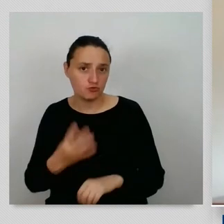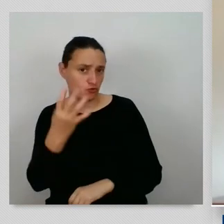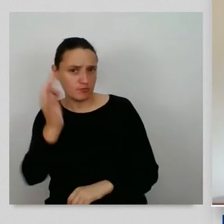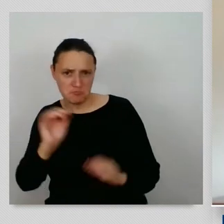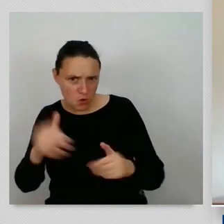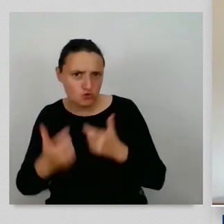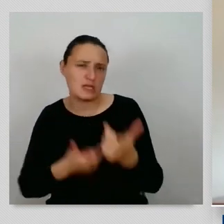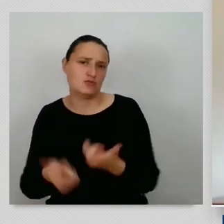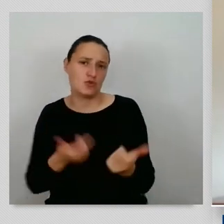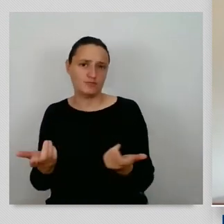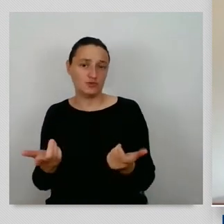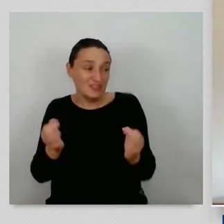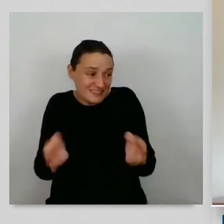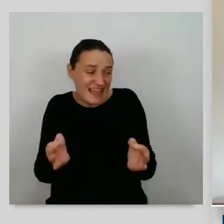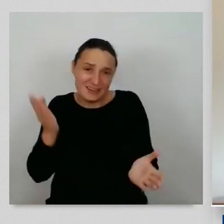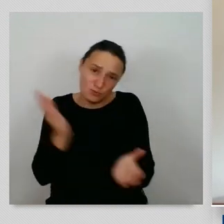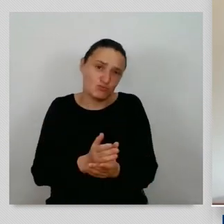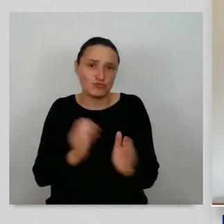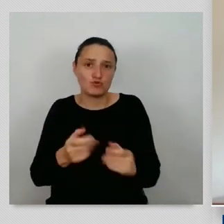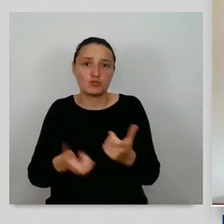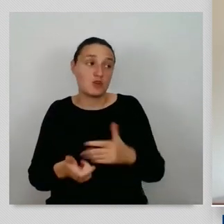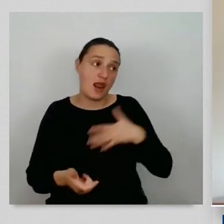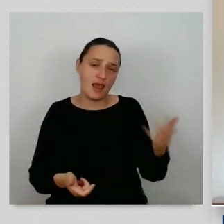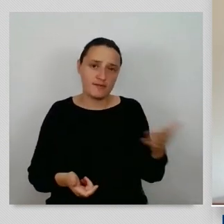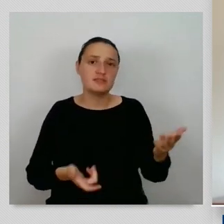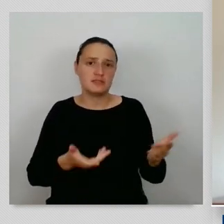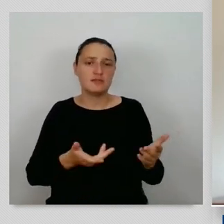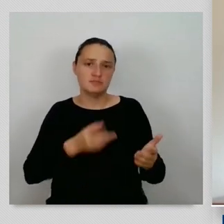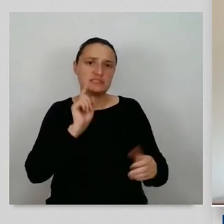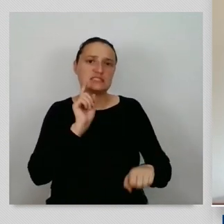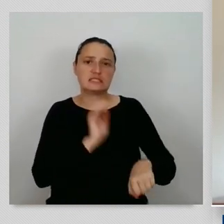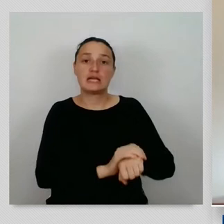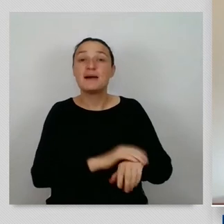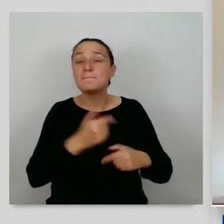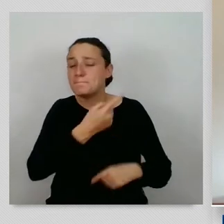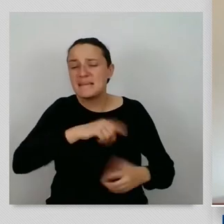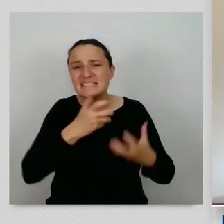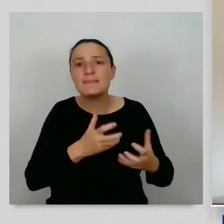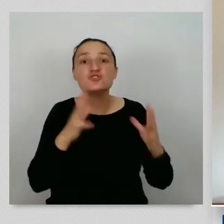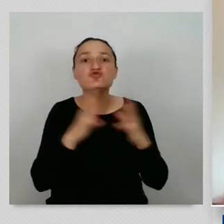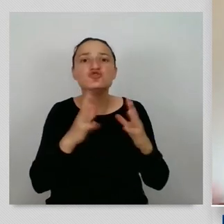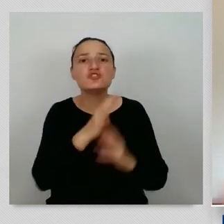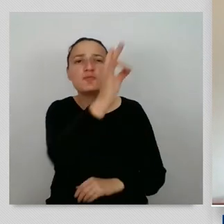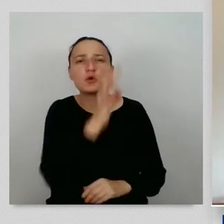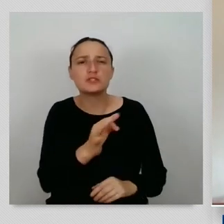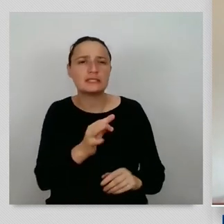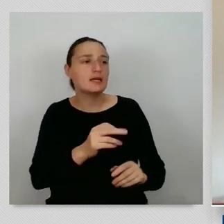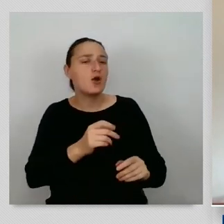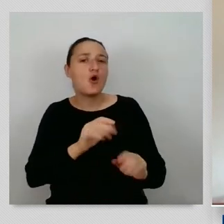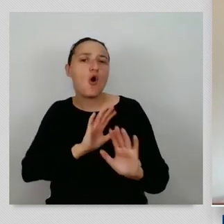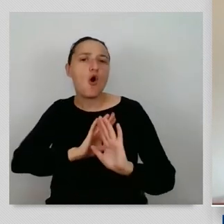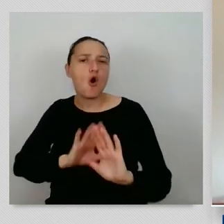który można zrobić już teraz. Lewica jest za tym, żeby objąć 10% ochroną ścisłą, czyli również do